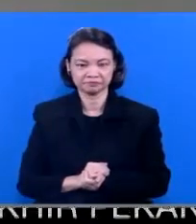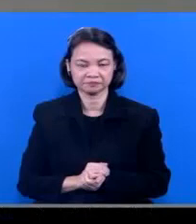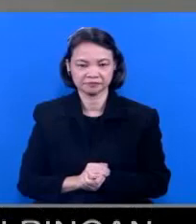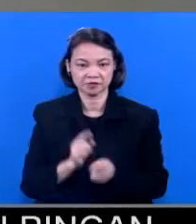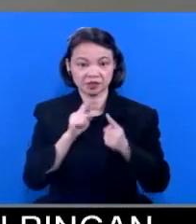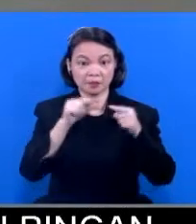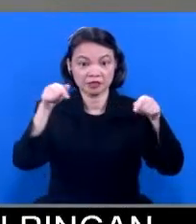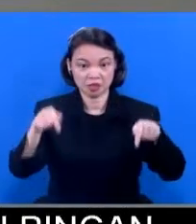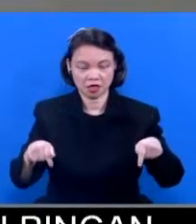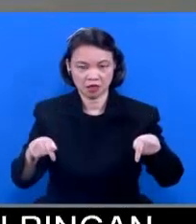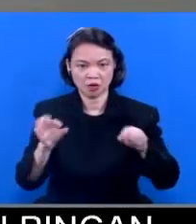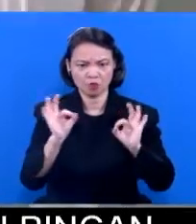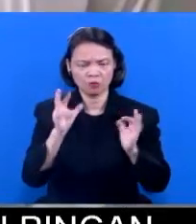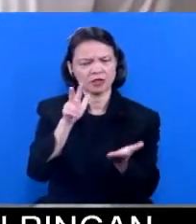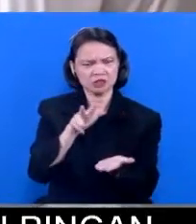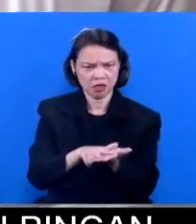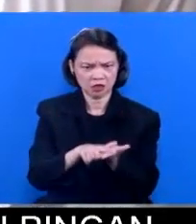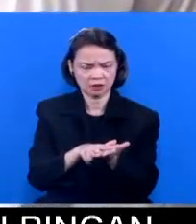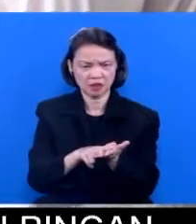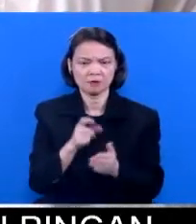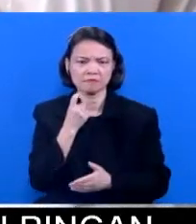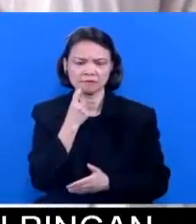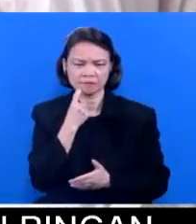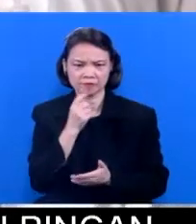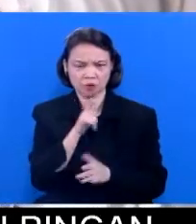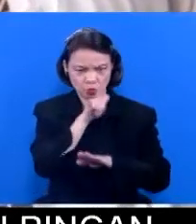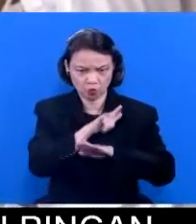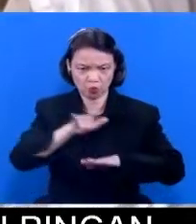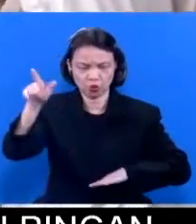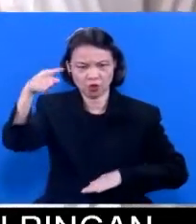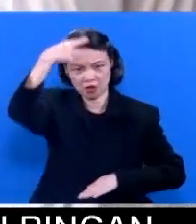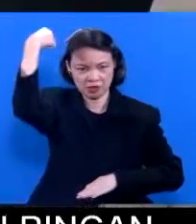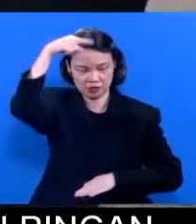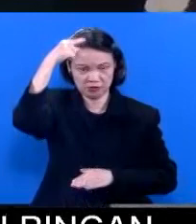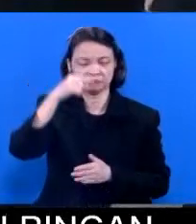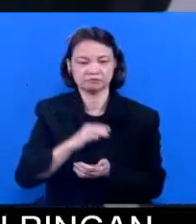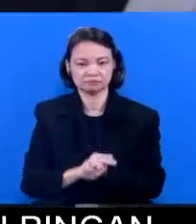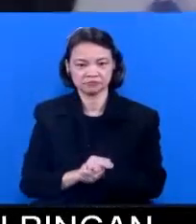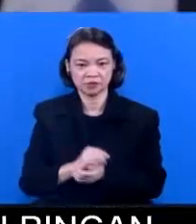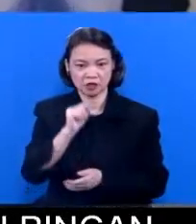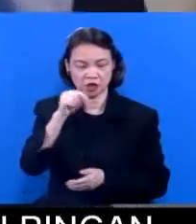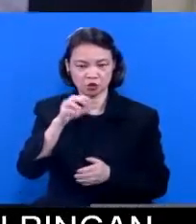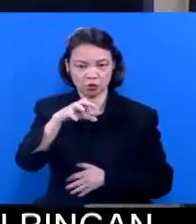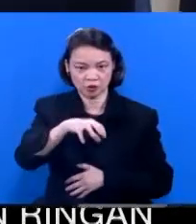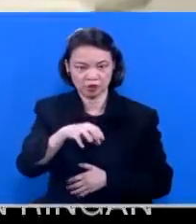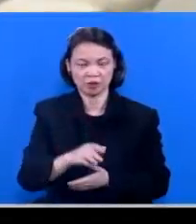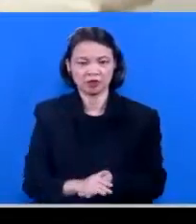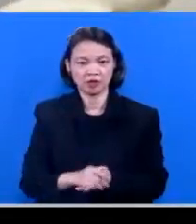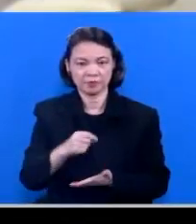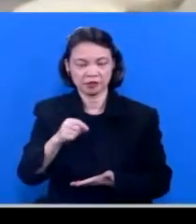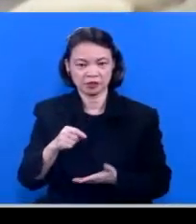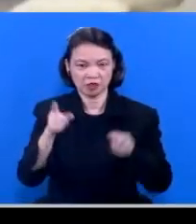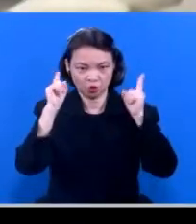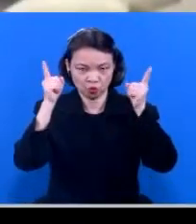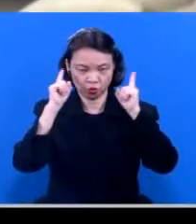Hingga saat ini belum ada kepastian tentang keberangkatan ibadah haji. Meski begitu, kantor wilayah Kementerian Agama Provinsi